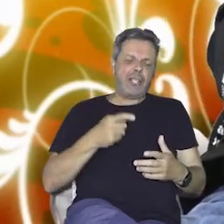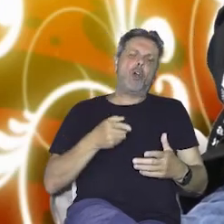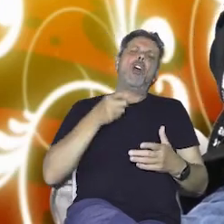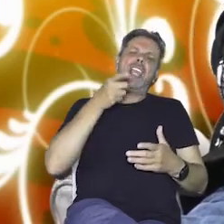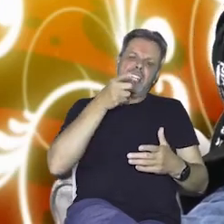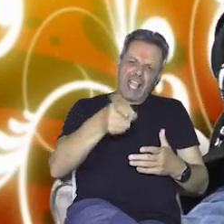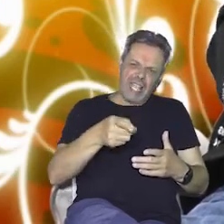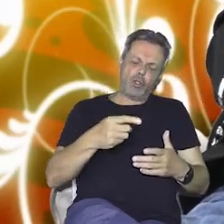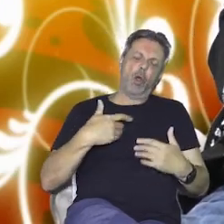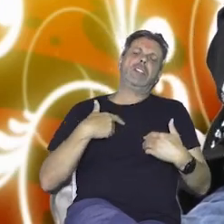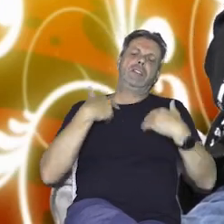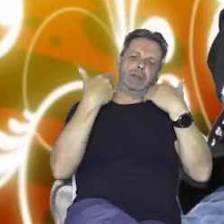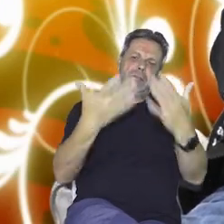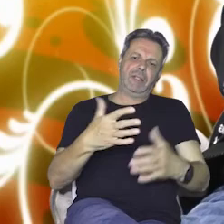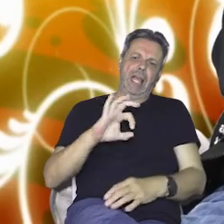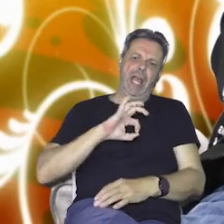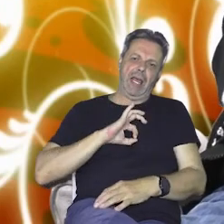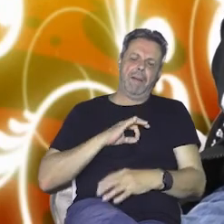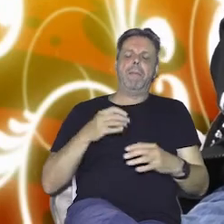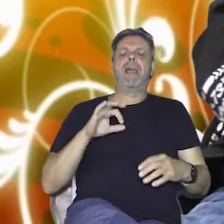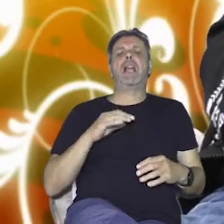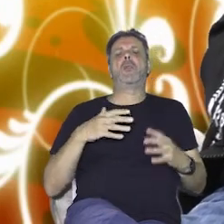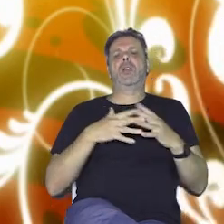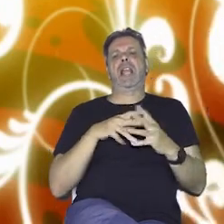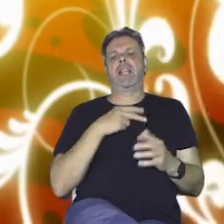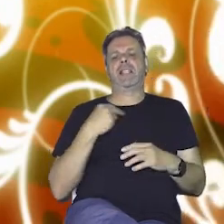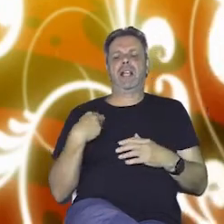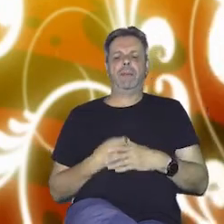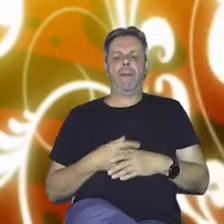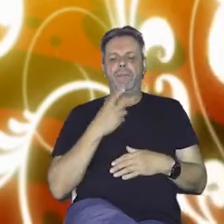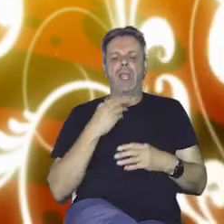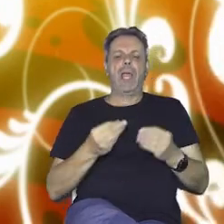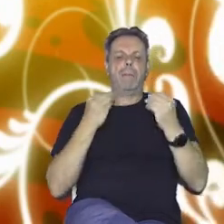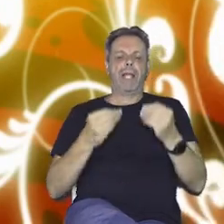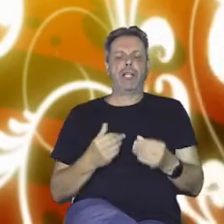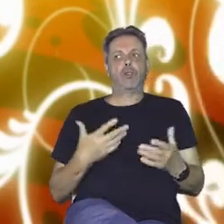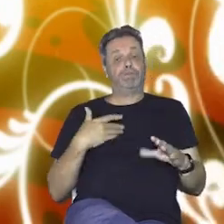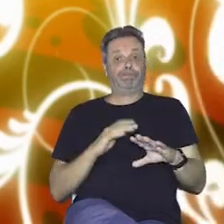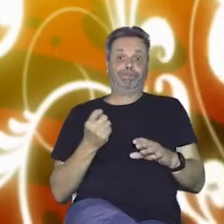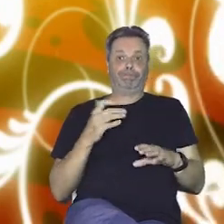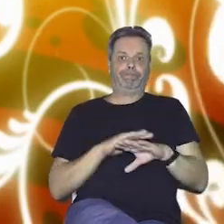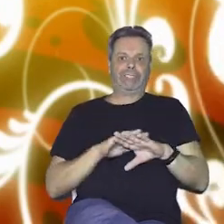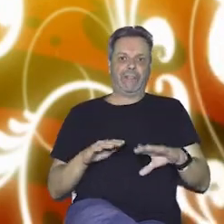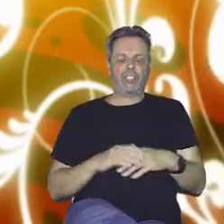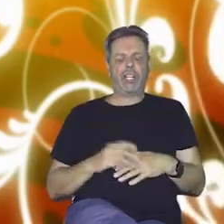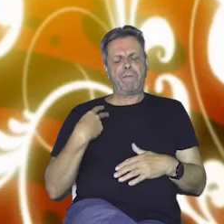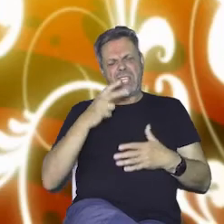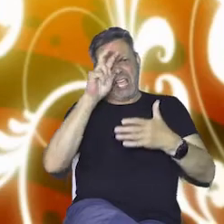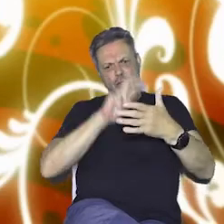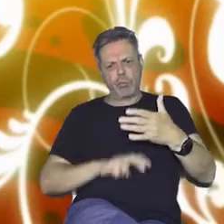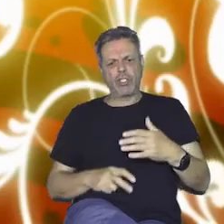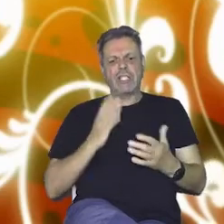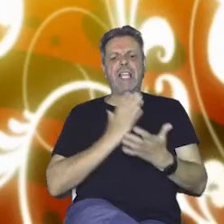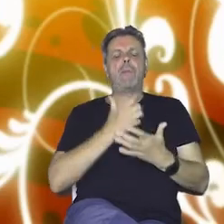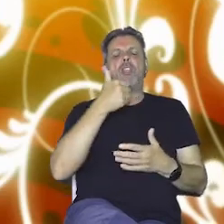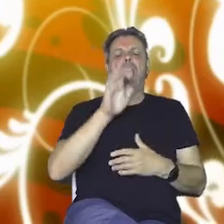djelo dodijeli tu neku medalju Grada Zagreba. To je prekrasno. Nama je kraj, pa ću ja pročitati samo jednu